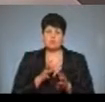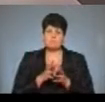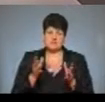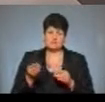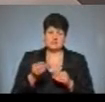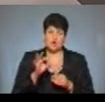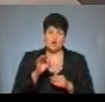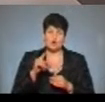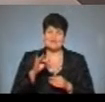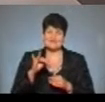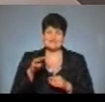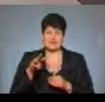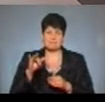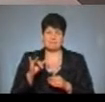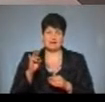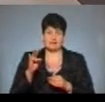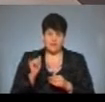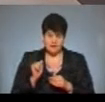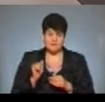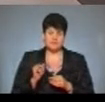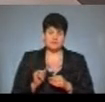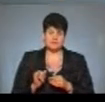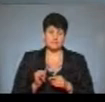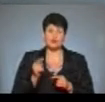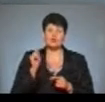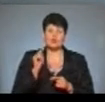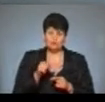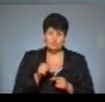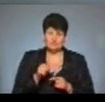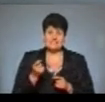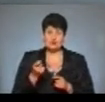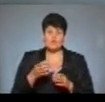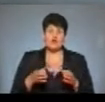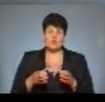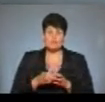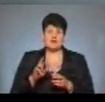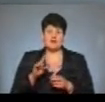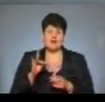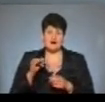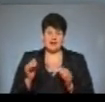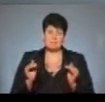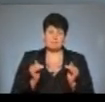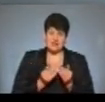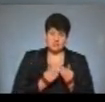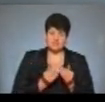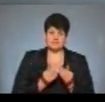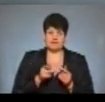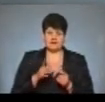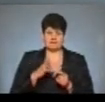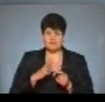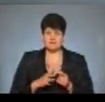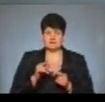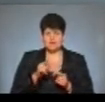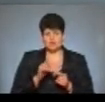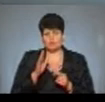посіяно озимини під цей урожай, тому десь зернова група ярих зернових менше, але вона витримала